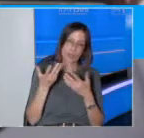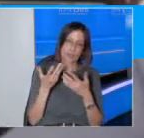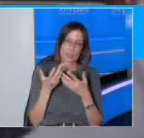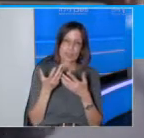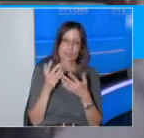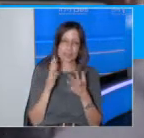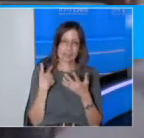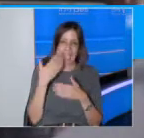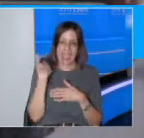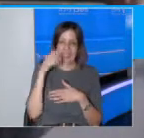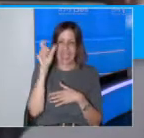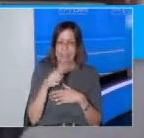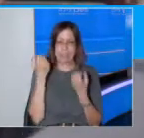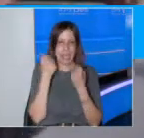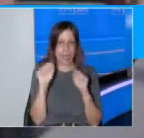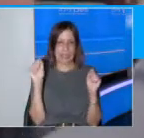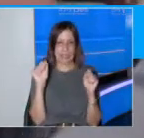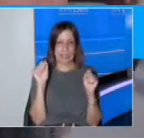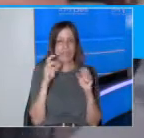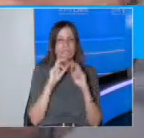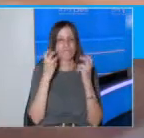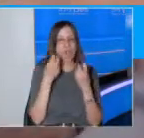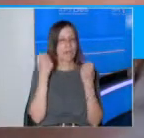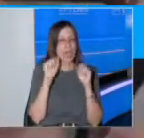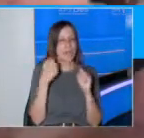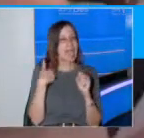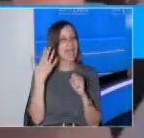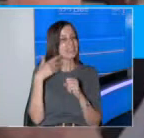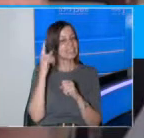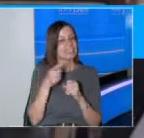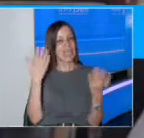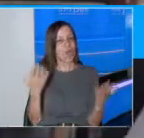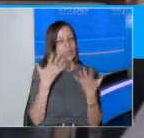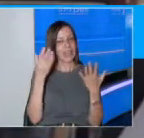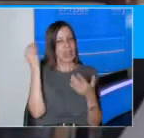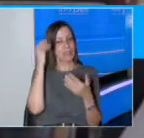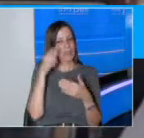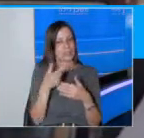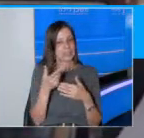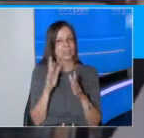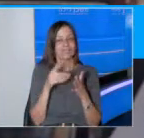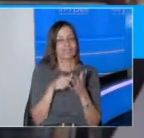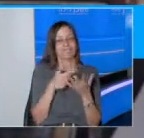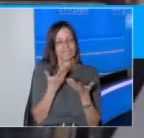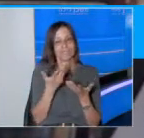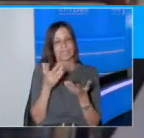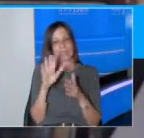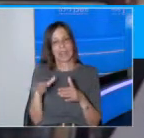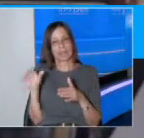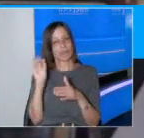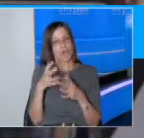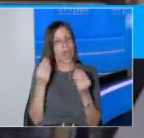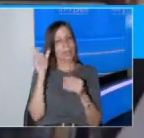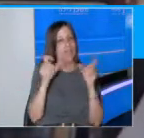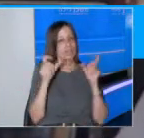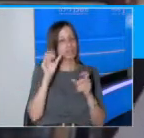אם לו הייתי אדם חילוני, מהפורום החילוני, אז הייתי דווקא צריך לעודד את הלימוד הזה, כי אחרת הילדים פשוט יבואו, הרבה אנשים ישלחו